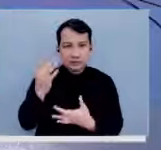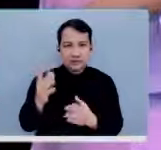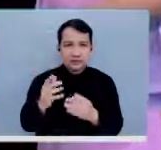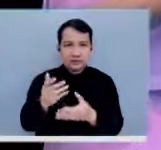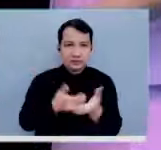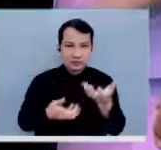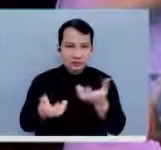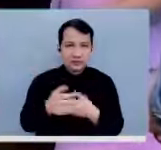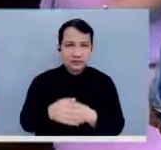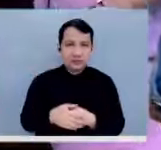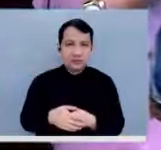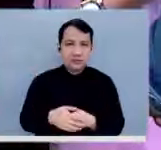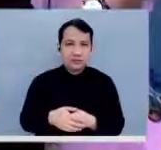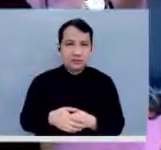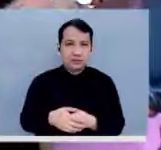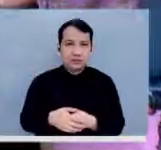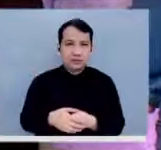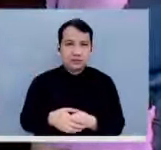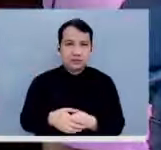makakollab?